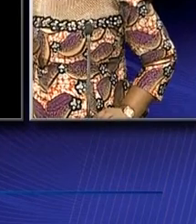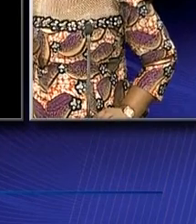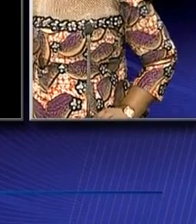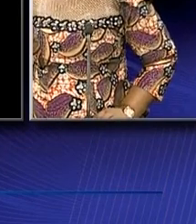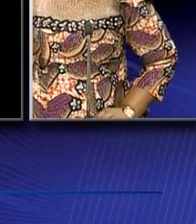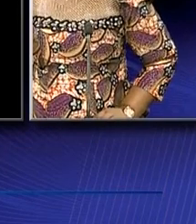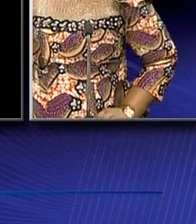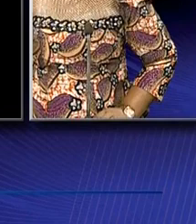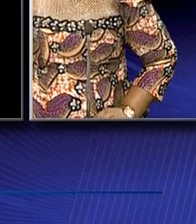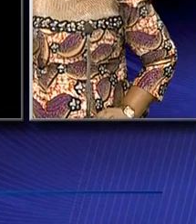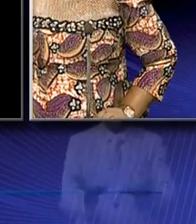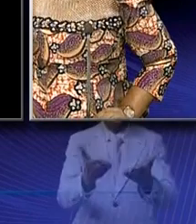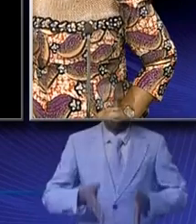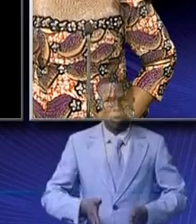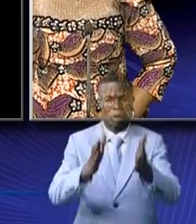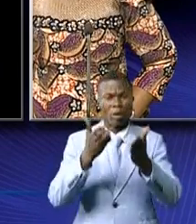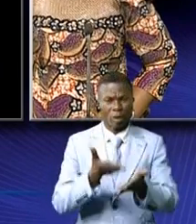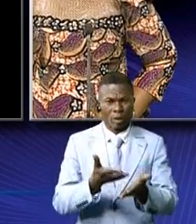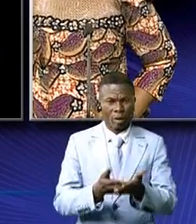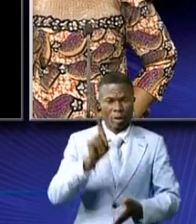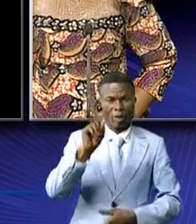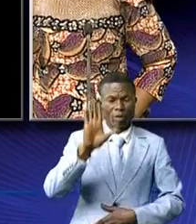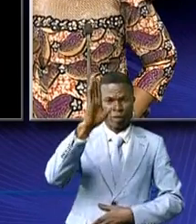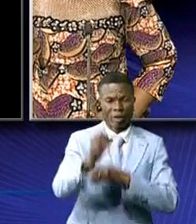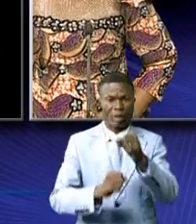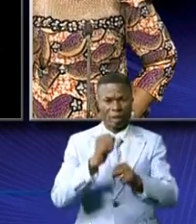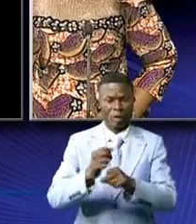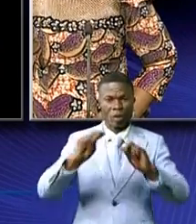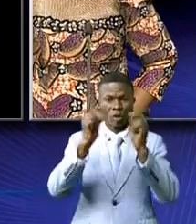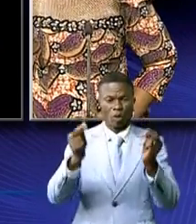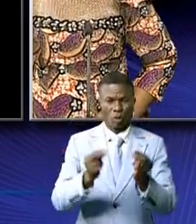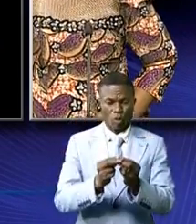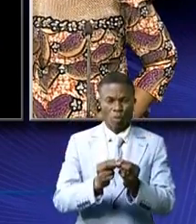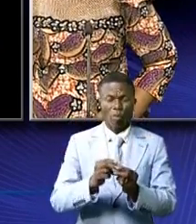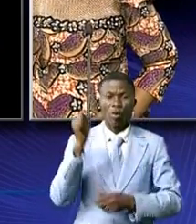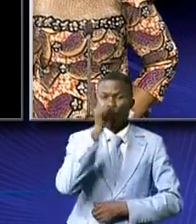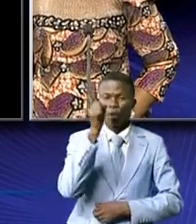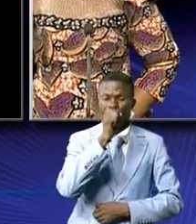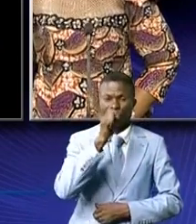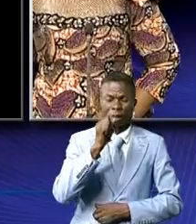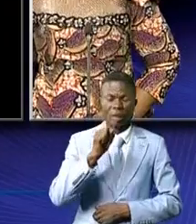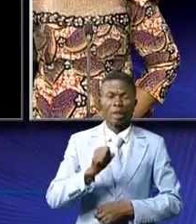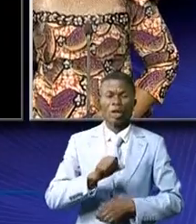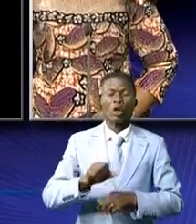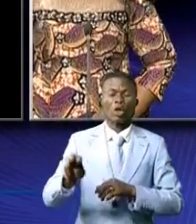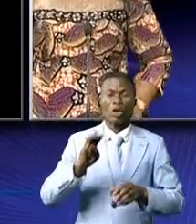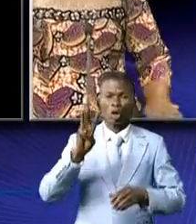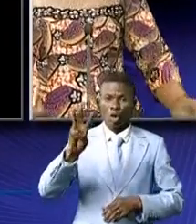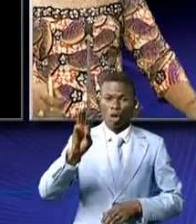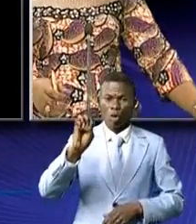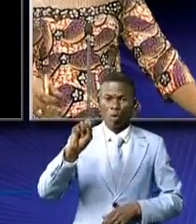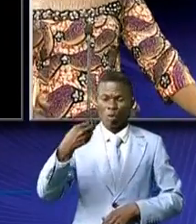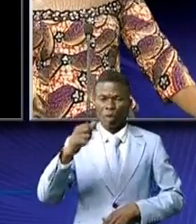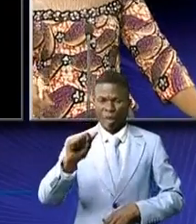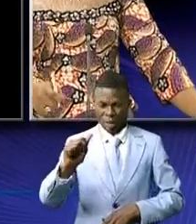lourds vont arpenter les artères. 25 ans, le groupe Wenge Music a baissé BCBG4 4x4 tout terrain sur